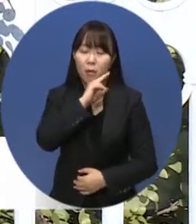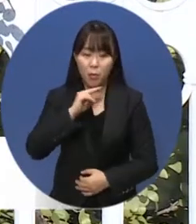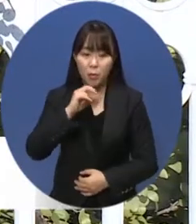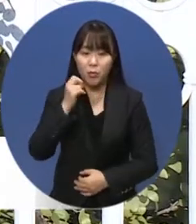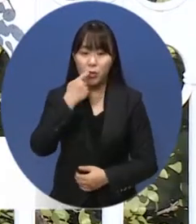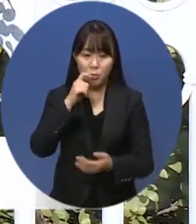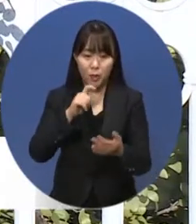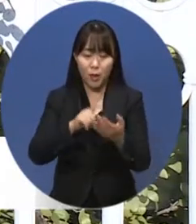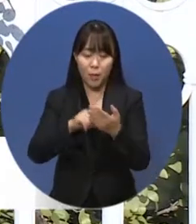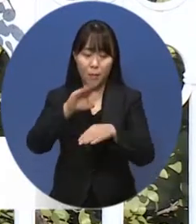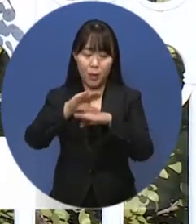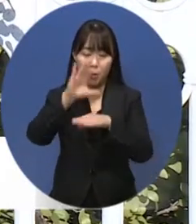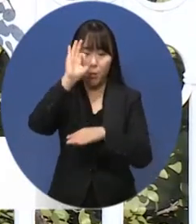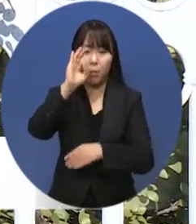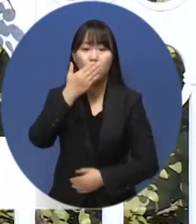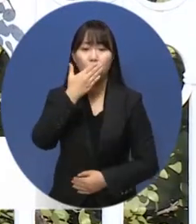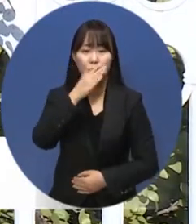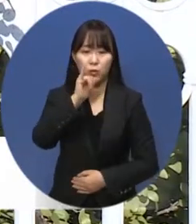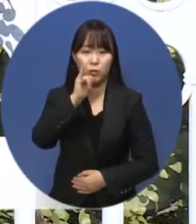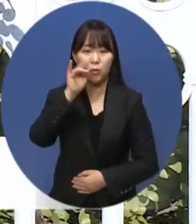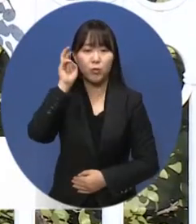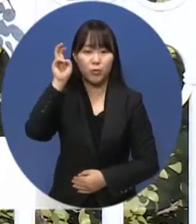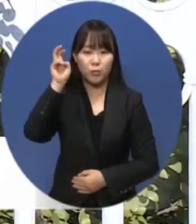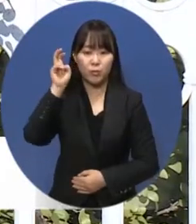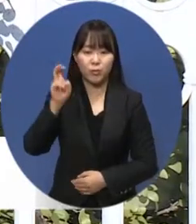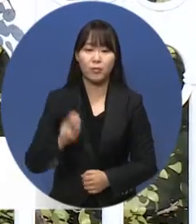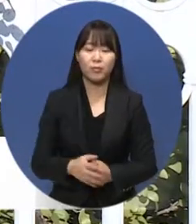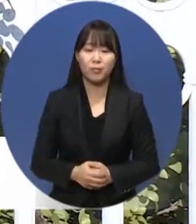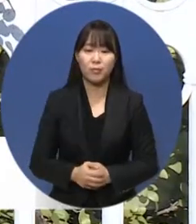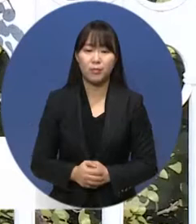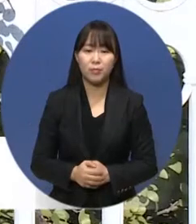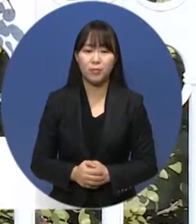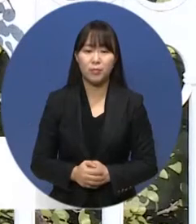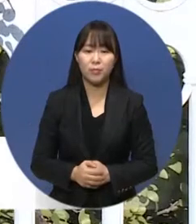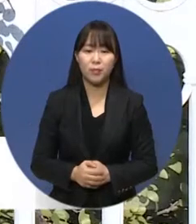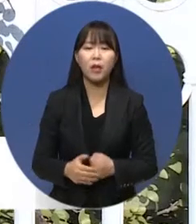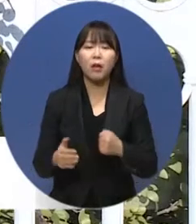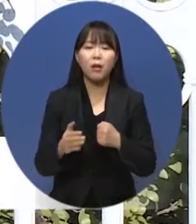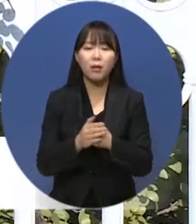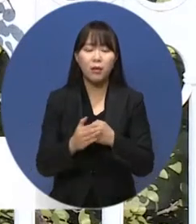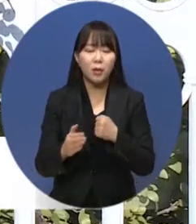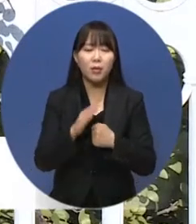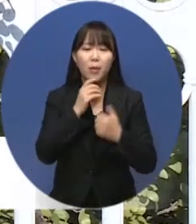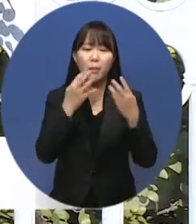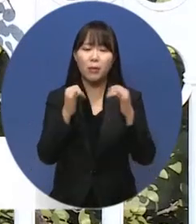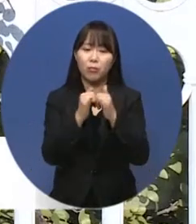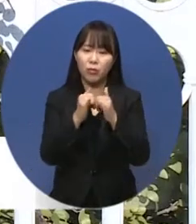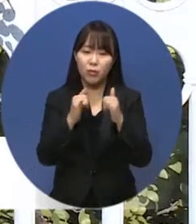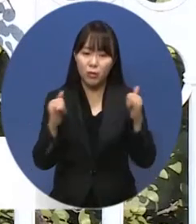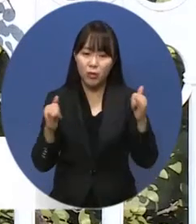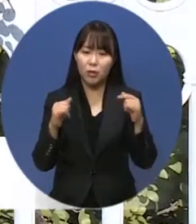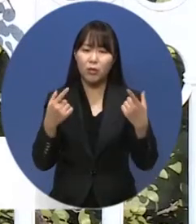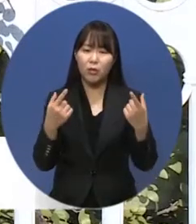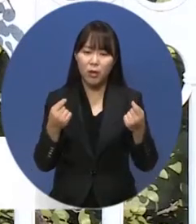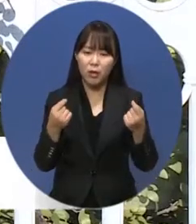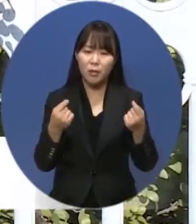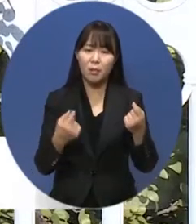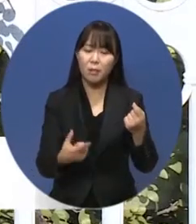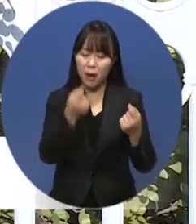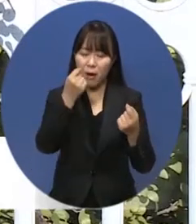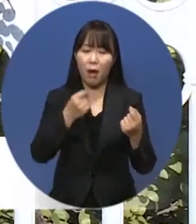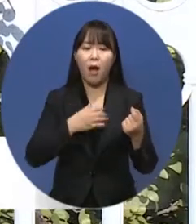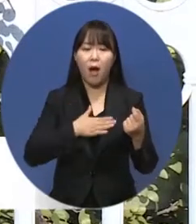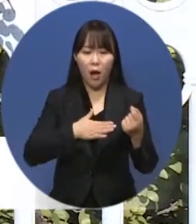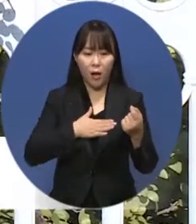쉽게 방송에 접근을 할 수 있는 거잖아요 그렇기 때문에 많은 분들이 이 청원을 빨리